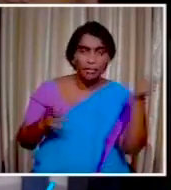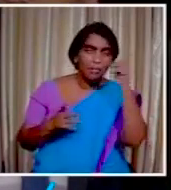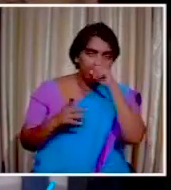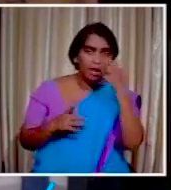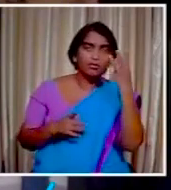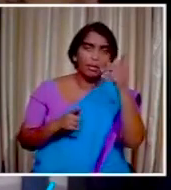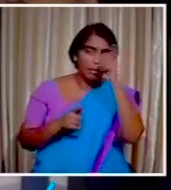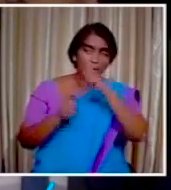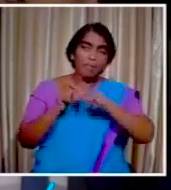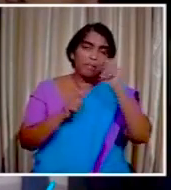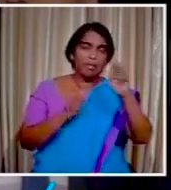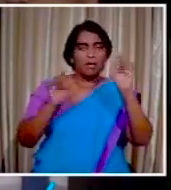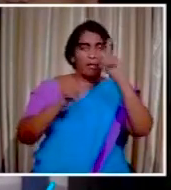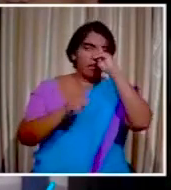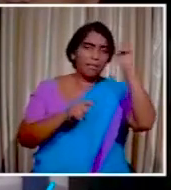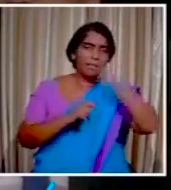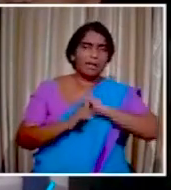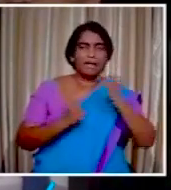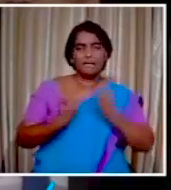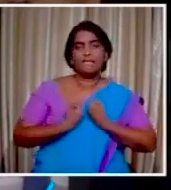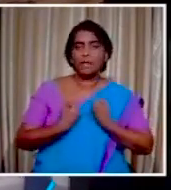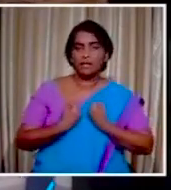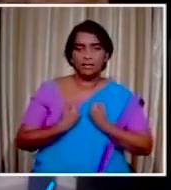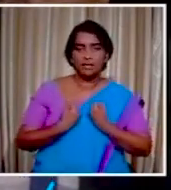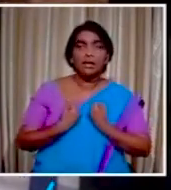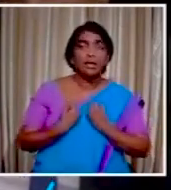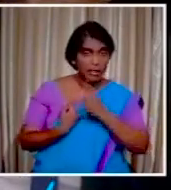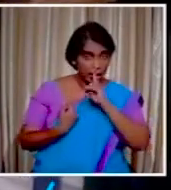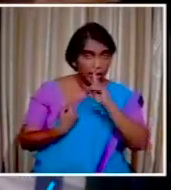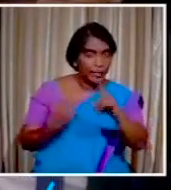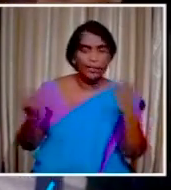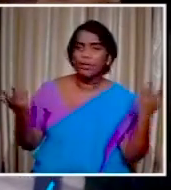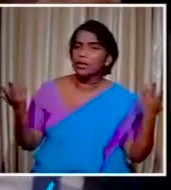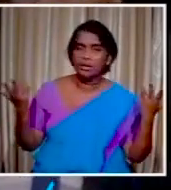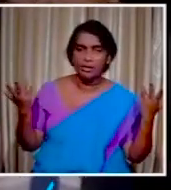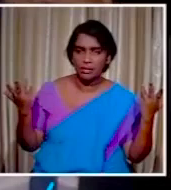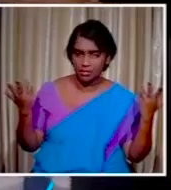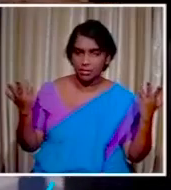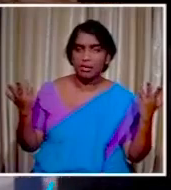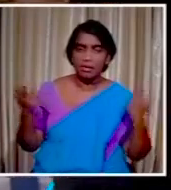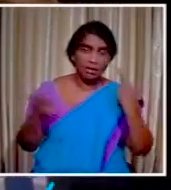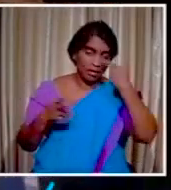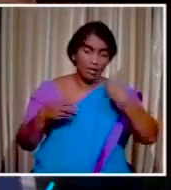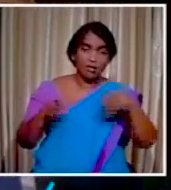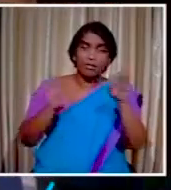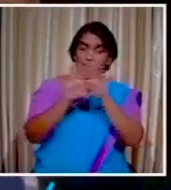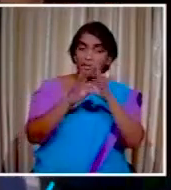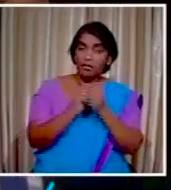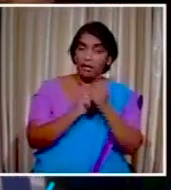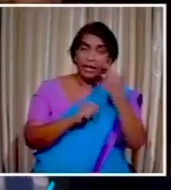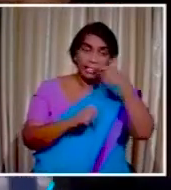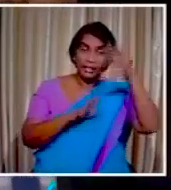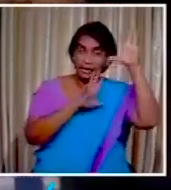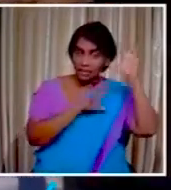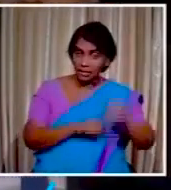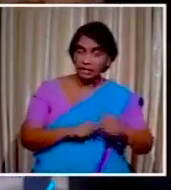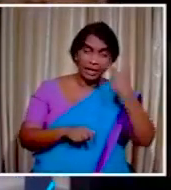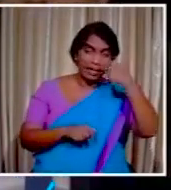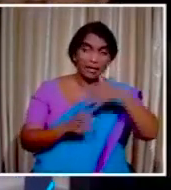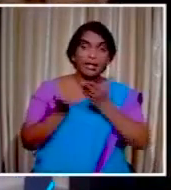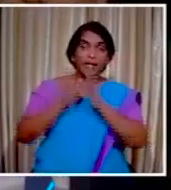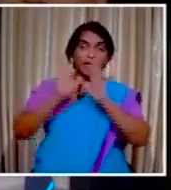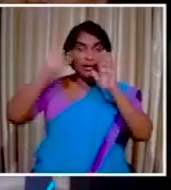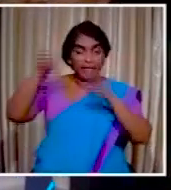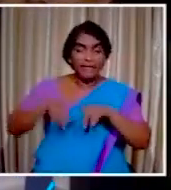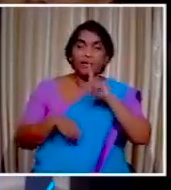අපි පඩිත් එපා පඩිගත් එකත් වැරදි කියලා. එහෙම කවුරුවත් කිව්වේ නැහනේ පිරිපහදුව ආරම්භ කරන්න බොරතෙල් ටික ආනයනය කළා බොරතෙල් නැම එනකට